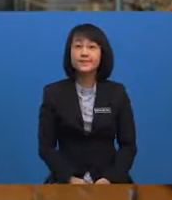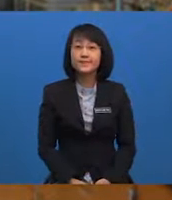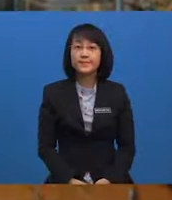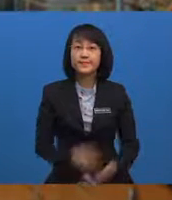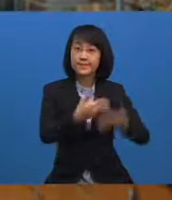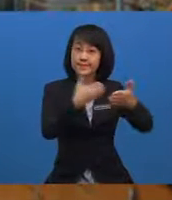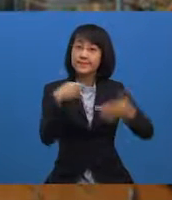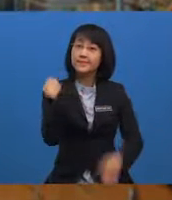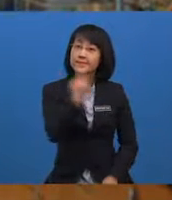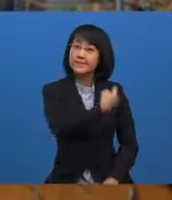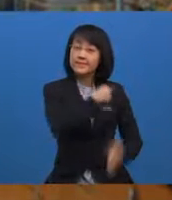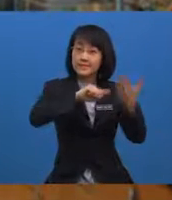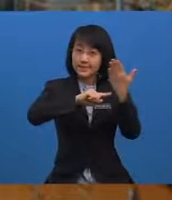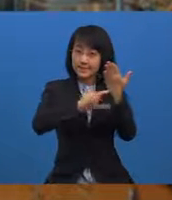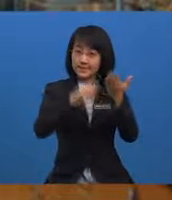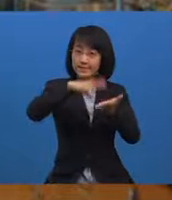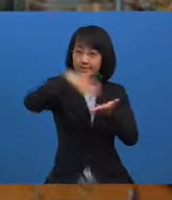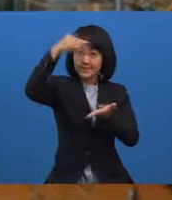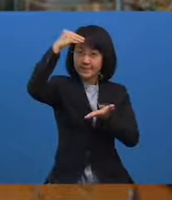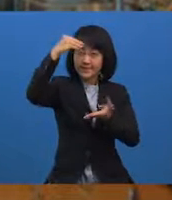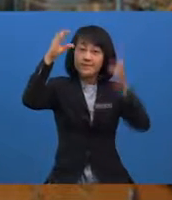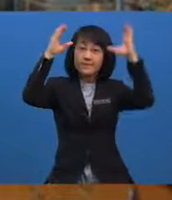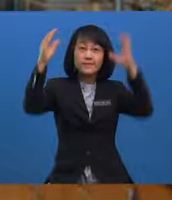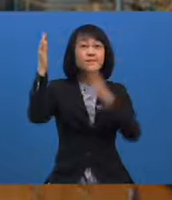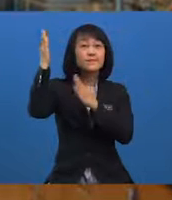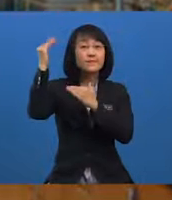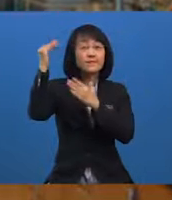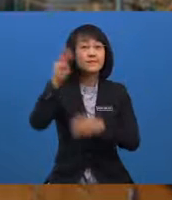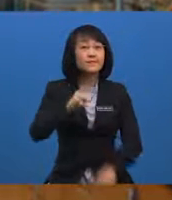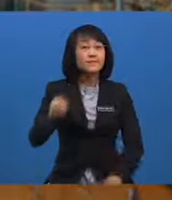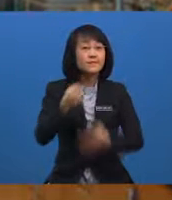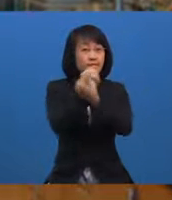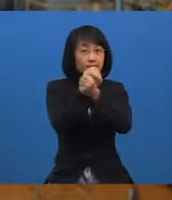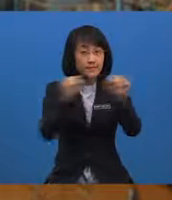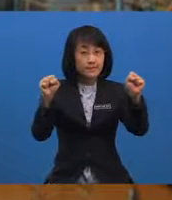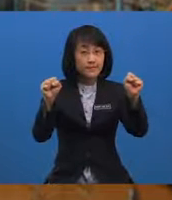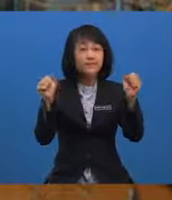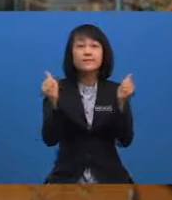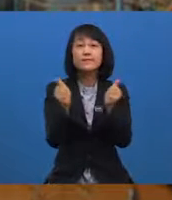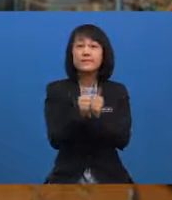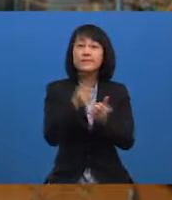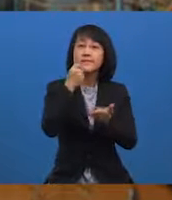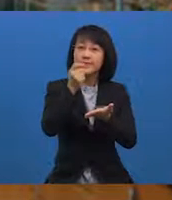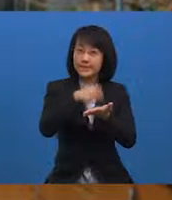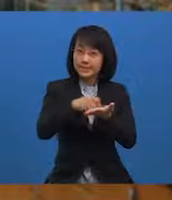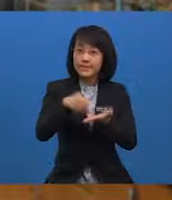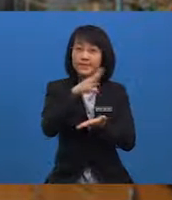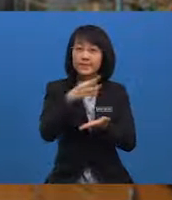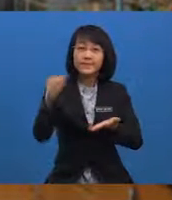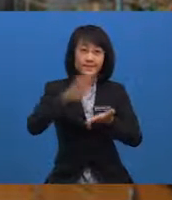Sebelum kita mulakan pelajaran kita, cikgu harap murid-murid telah bersedia dengan pensel dan